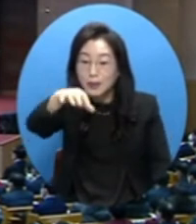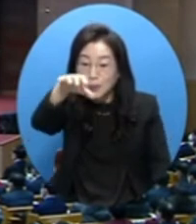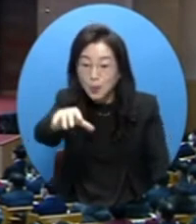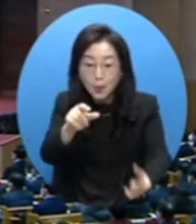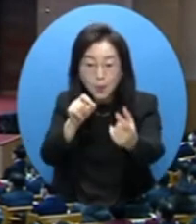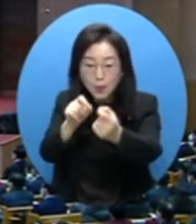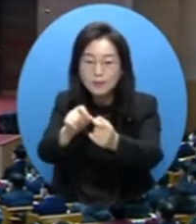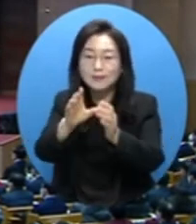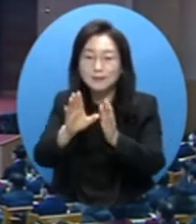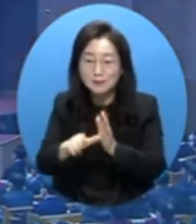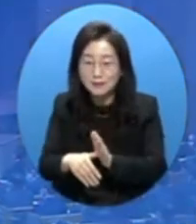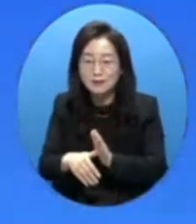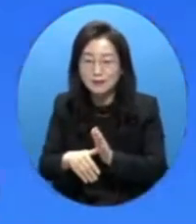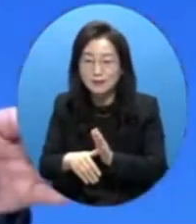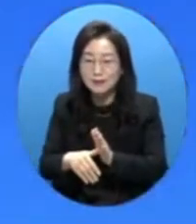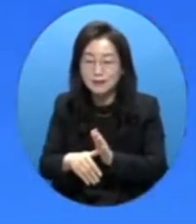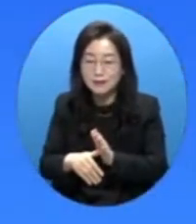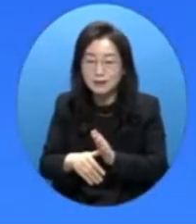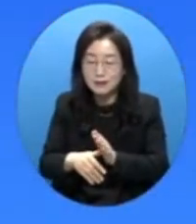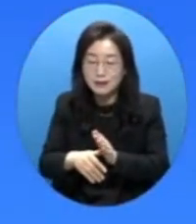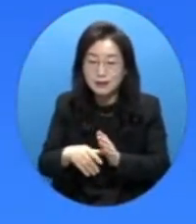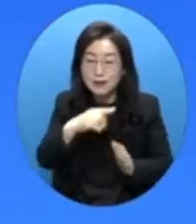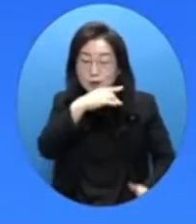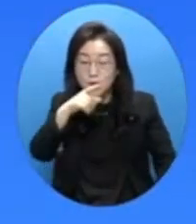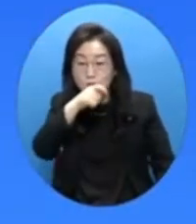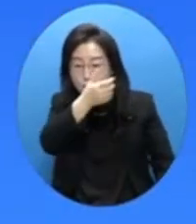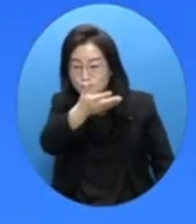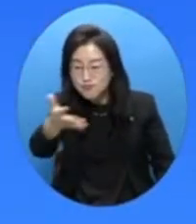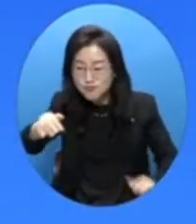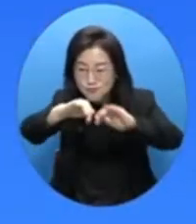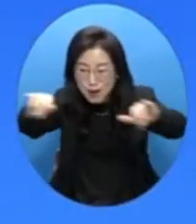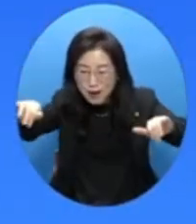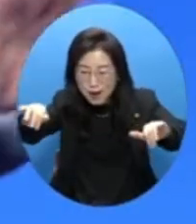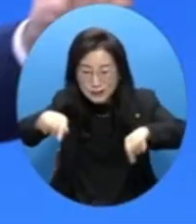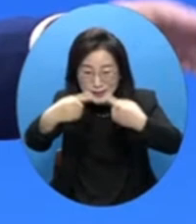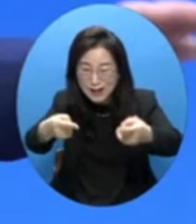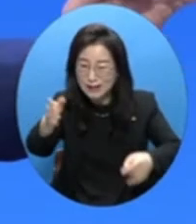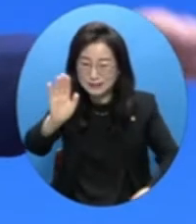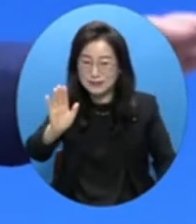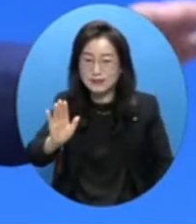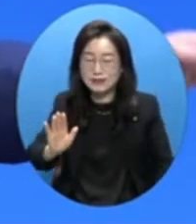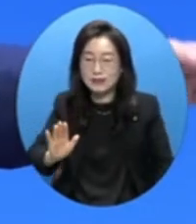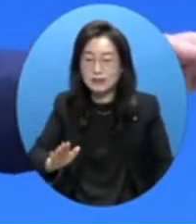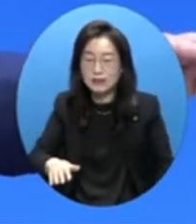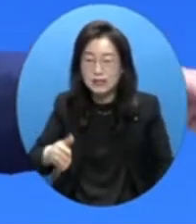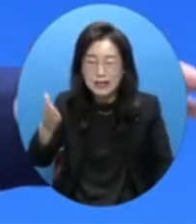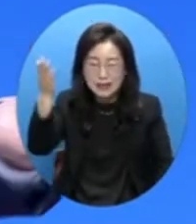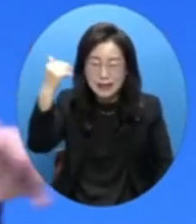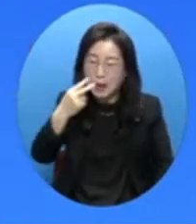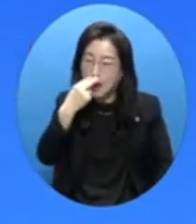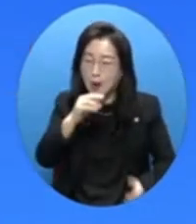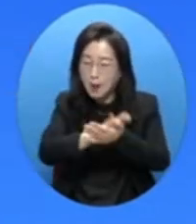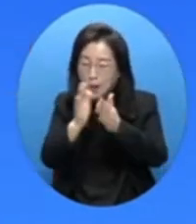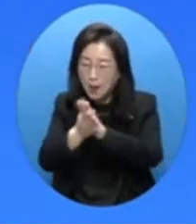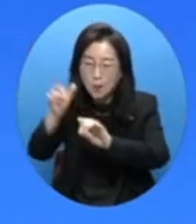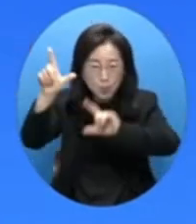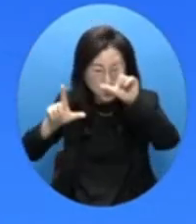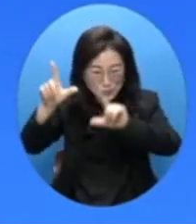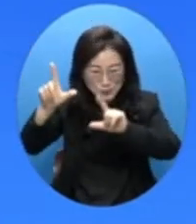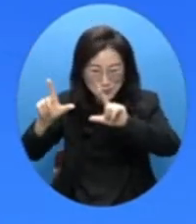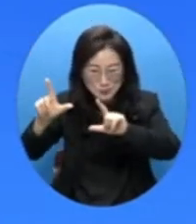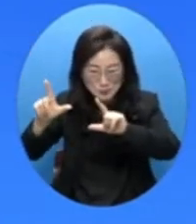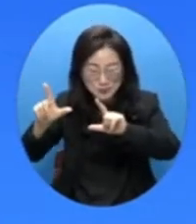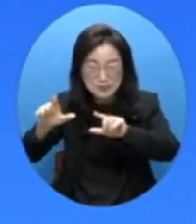입구에 왔을 때는 그렇게 홍해를 갈은 다음 지나게 하지 않으셨습니다 그때는 초보적인 신앙의 모습이고 모습을